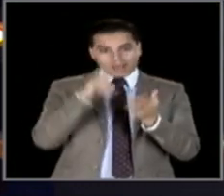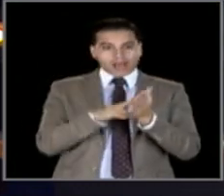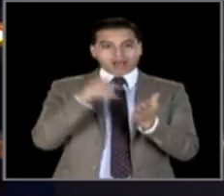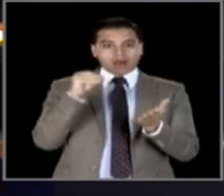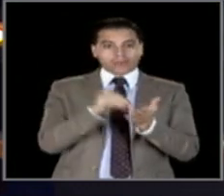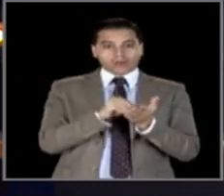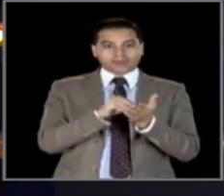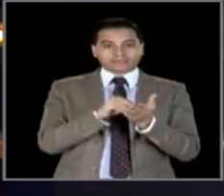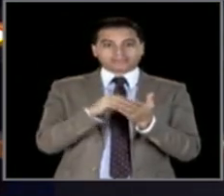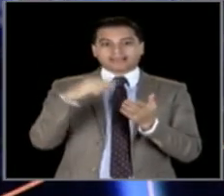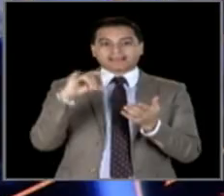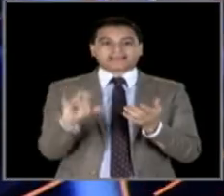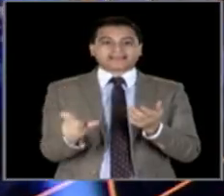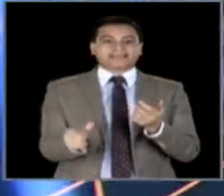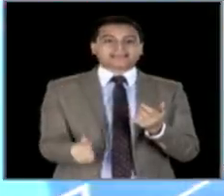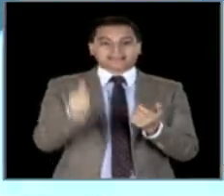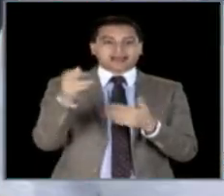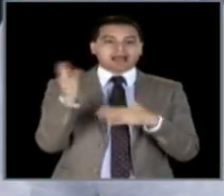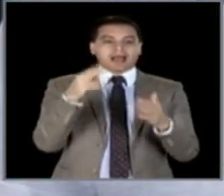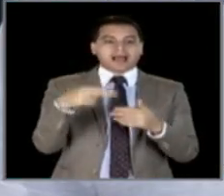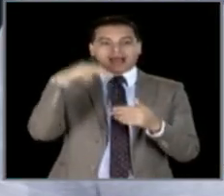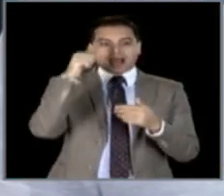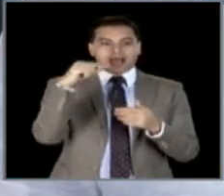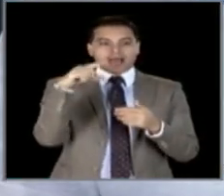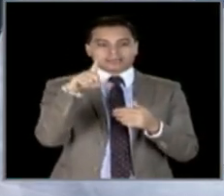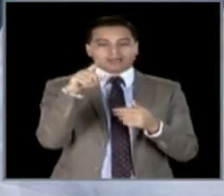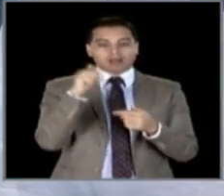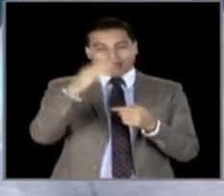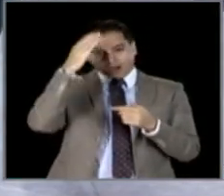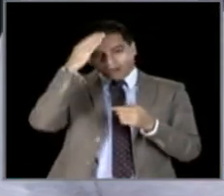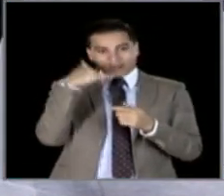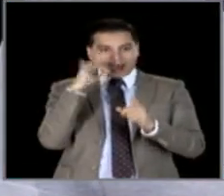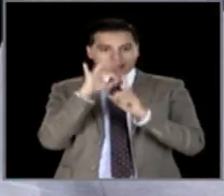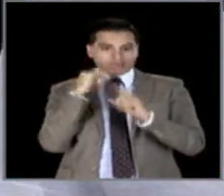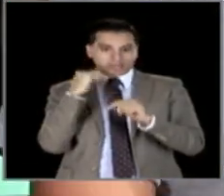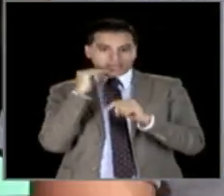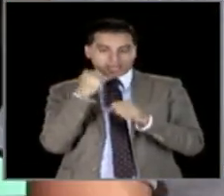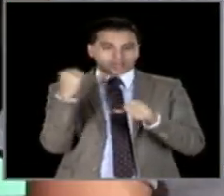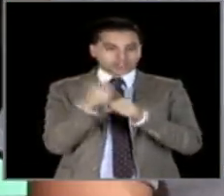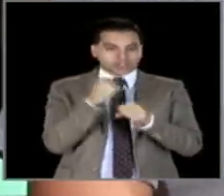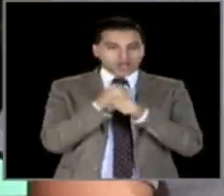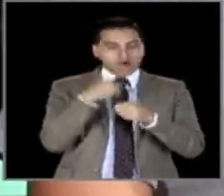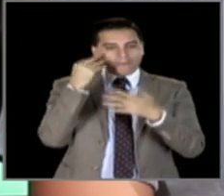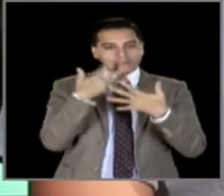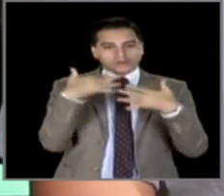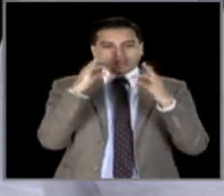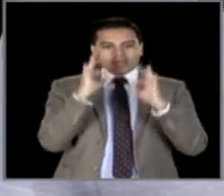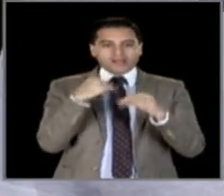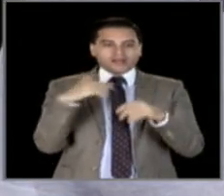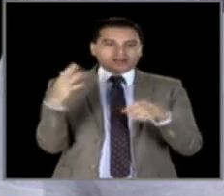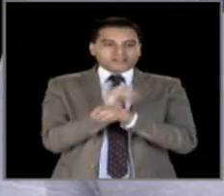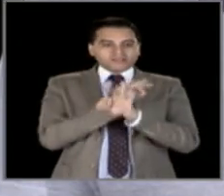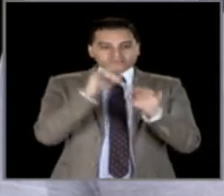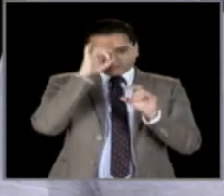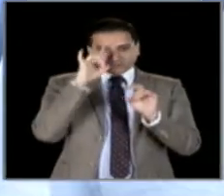فيهم دينا عادل. العباقرة كان بالنسبة لي هدف أنا حطيته واشتغلت عليه، ومبسوطة جداً النهاردة هيتحقق وإن